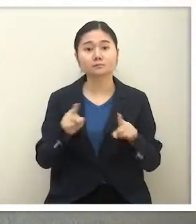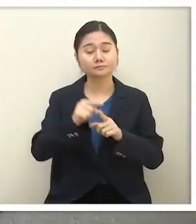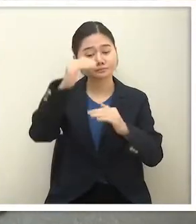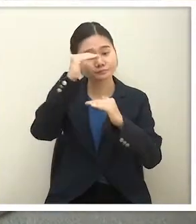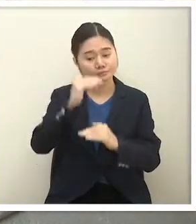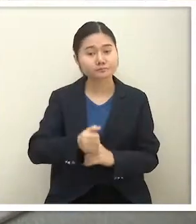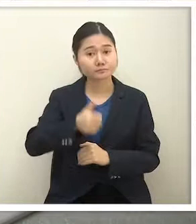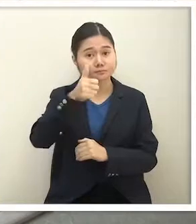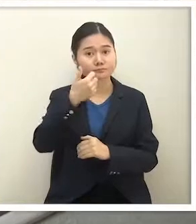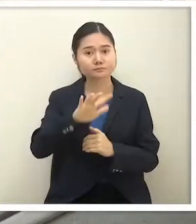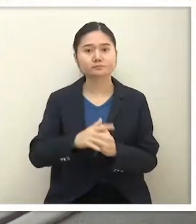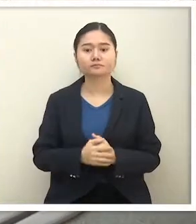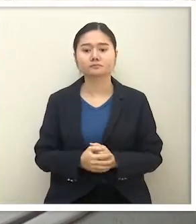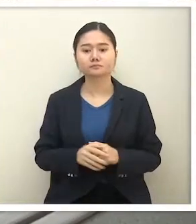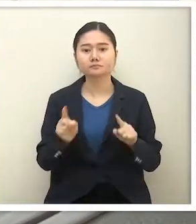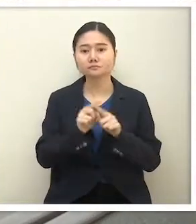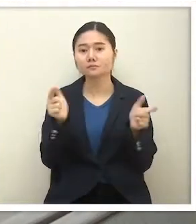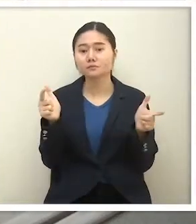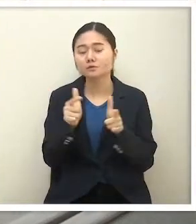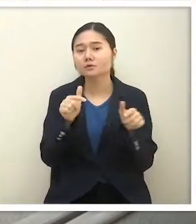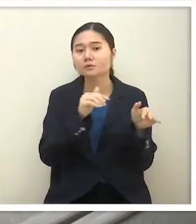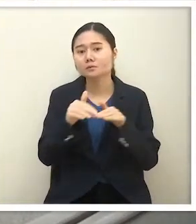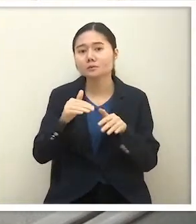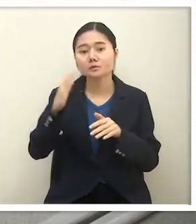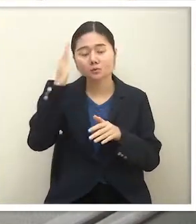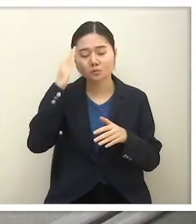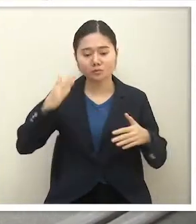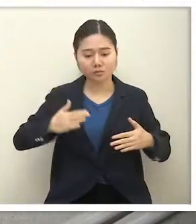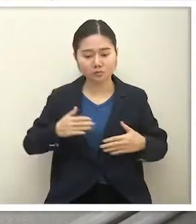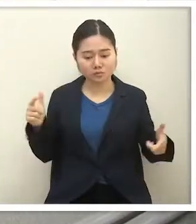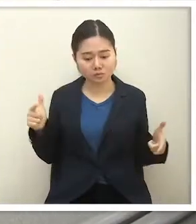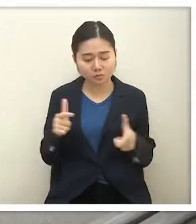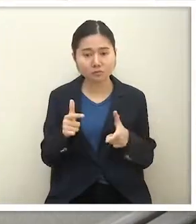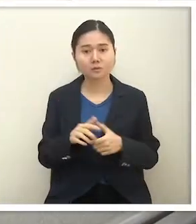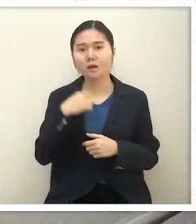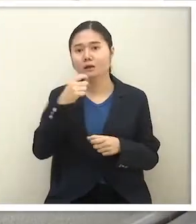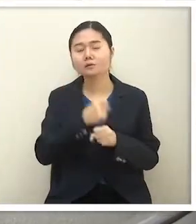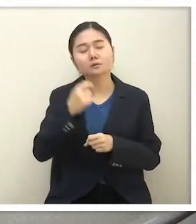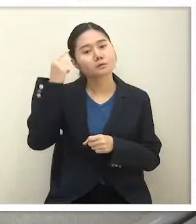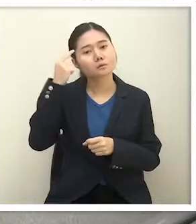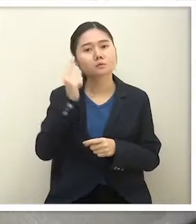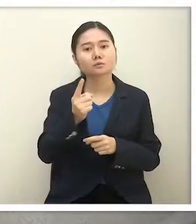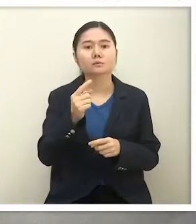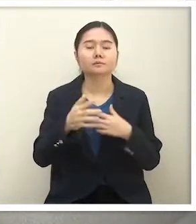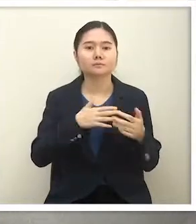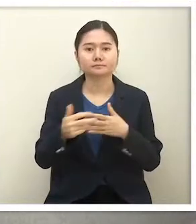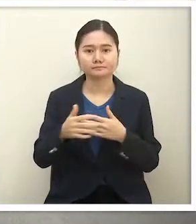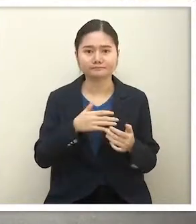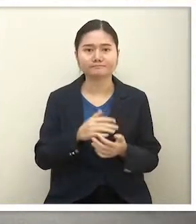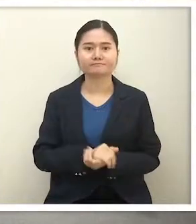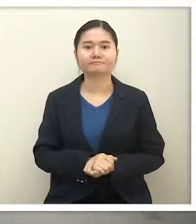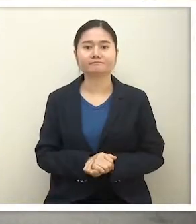แล้วเนี่ยเขาจะย่อพร้อมกันทั้งหัวทั้งตัวส่วนใครที่ทำแต่หัวก็ไม่เป็นไรเน